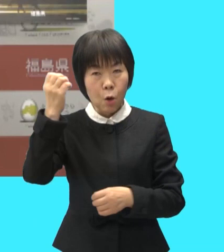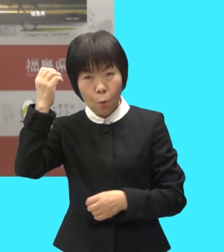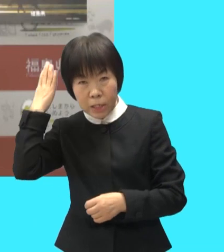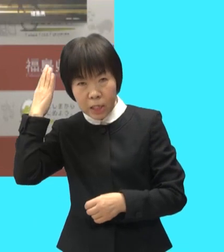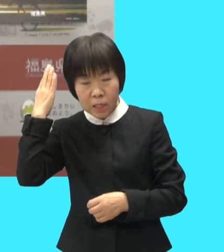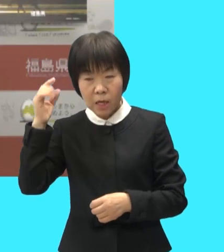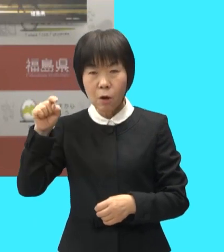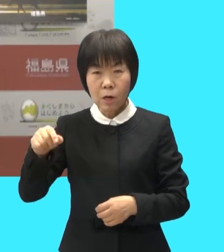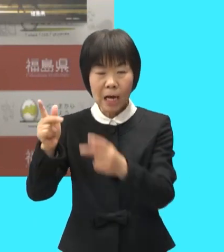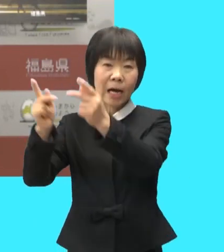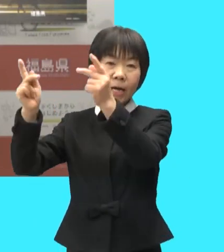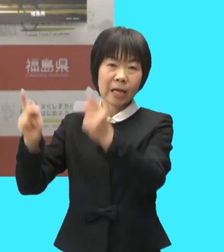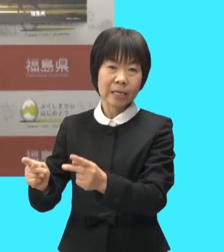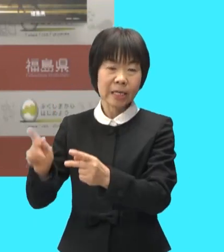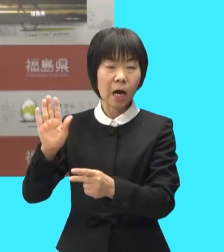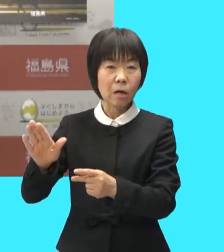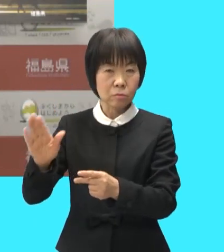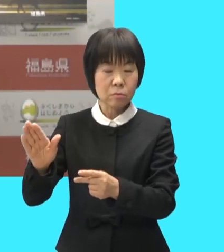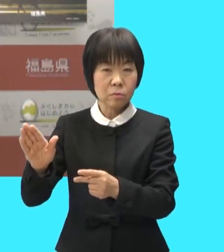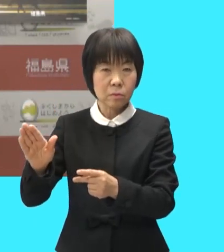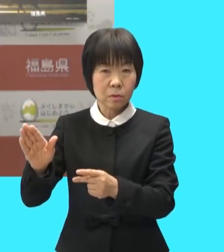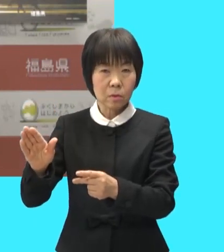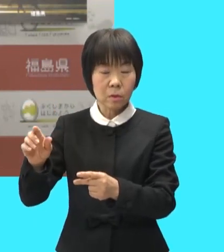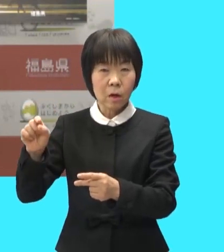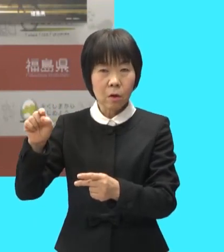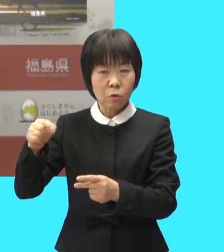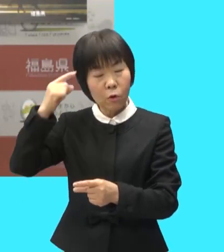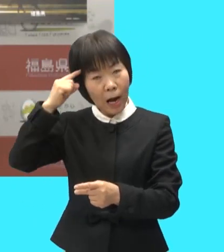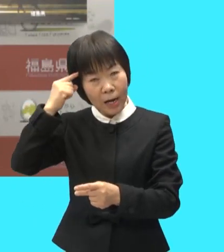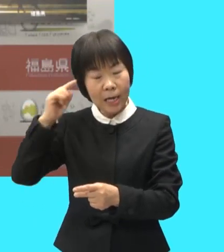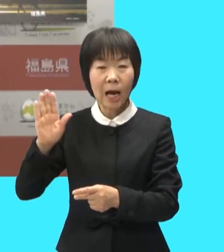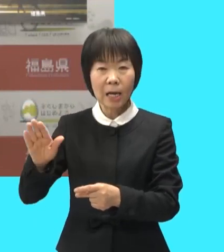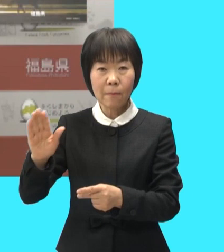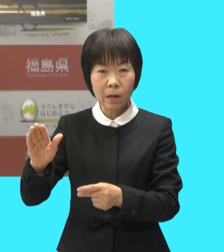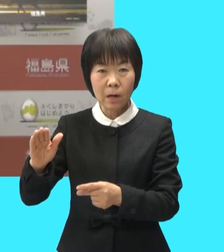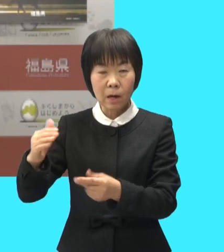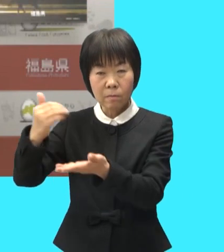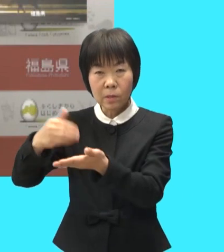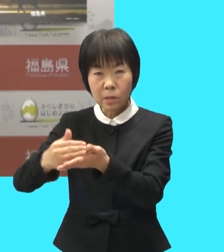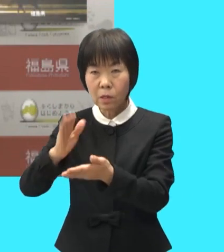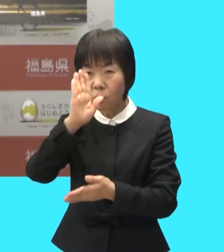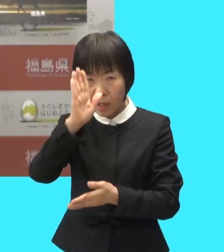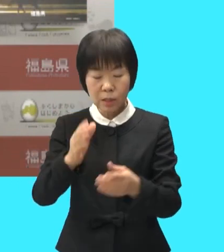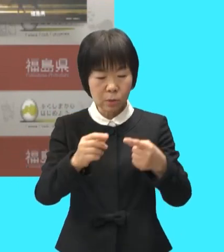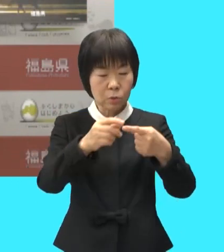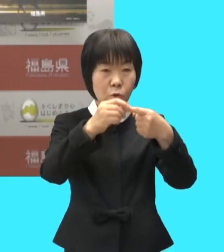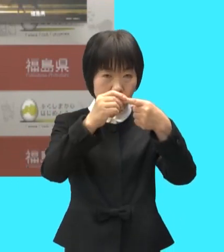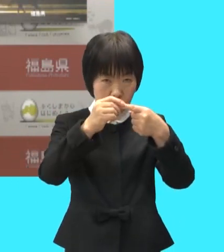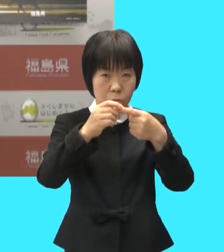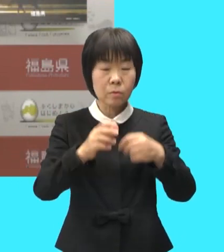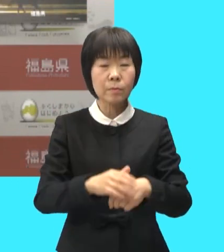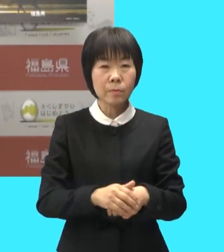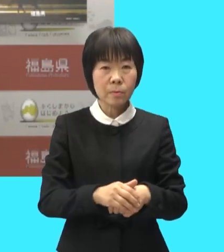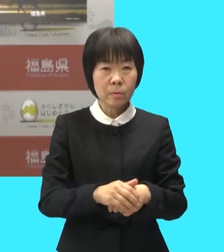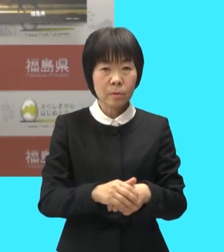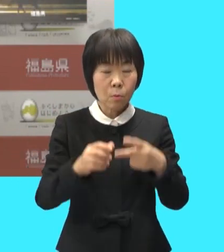って、今それが課題になっているという部分で、知事がこうお考えになっている部分というのはどういう部分があるのかというのを教えてもらえればということがまず1点と